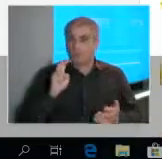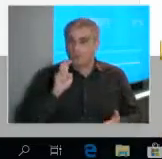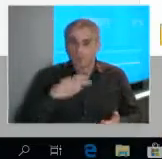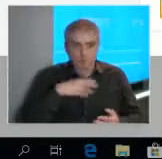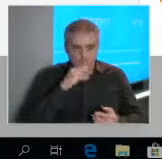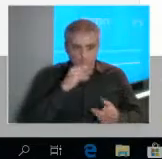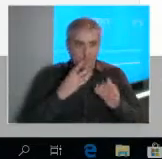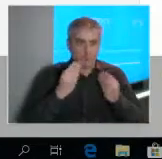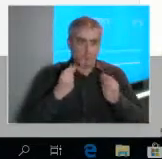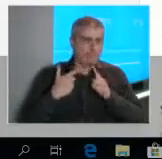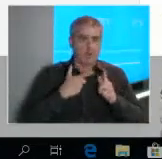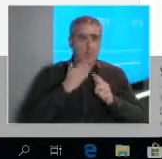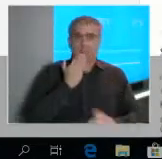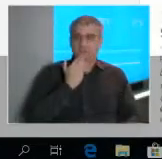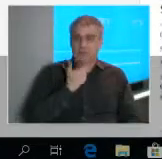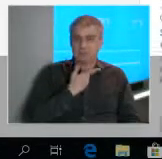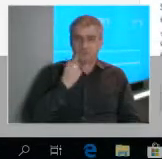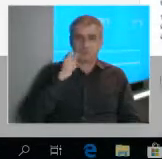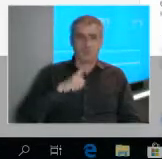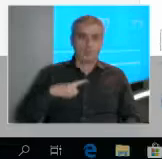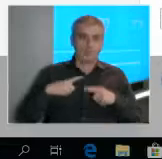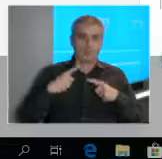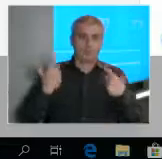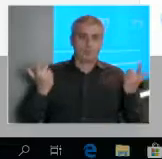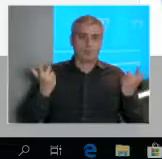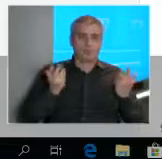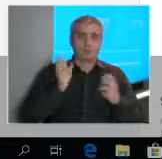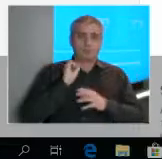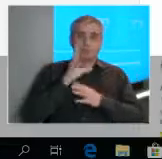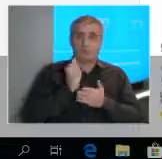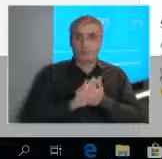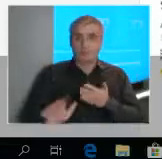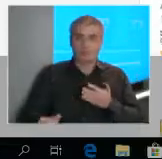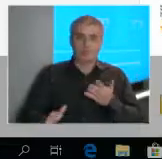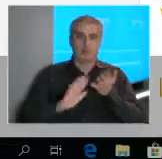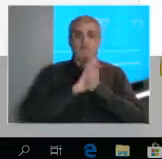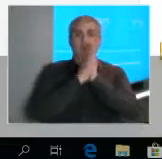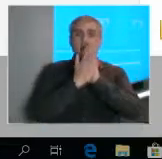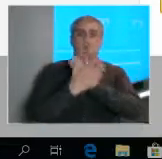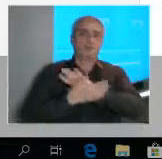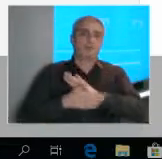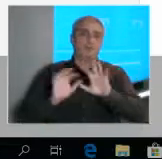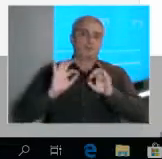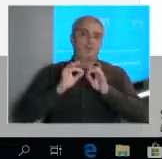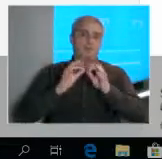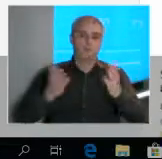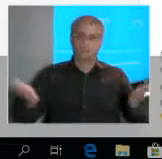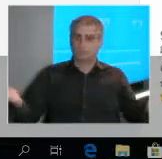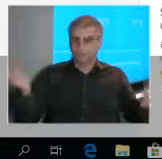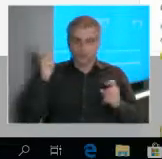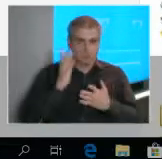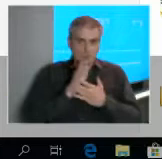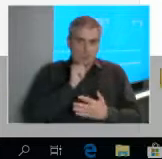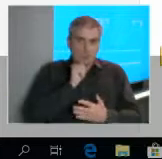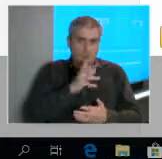אנחנו מדברים הרבה על המלחמה של הישראלים ביוקר המחיה, ועם המשלוח חינם ומהפכת האונליין, תשמע, אנשים